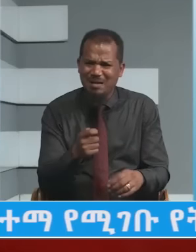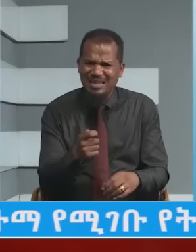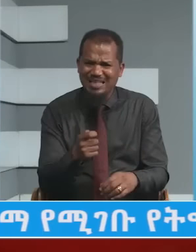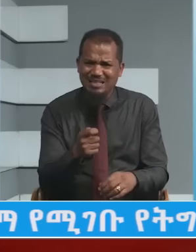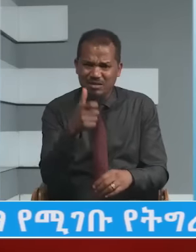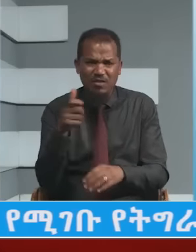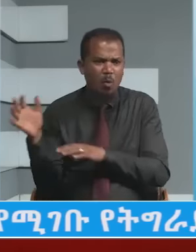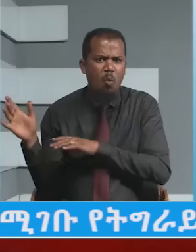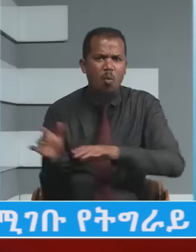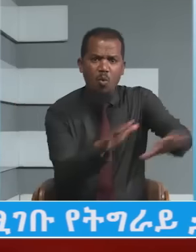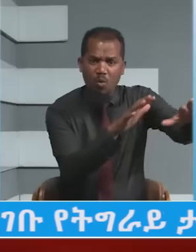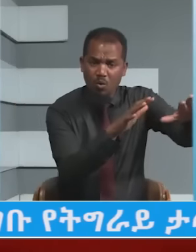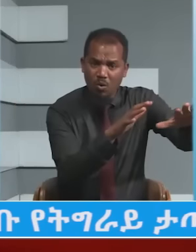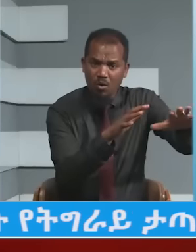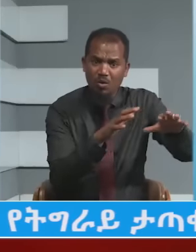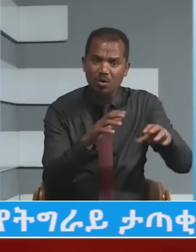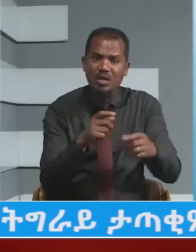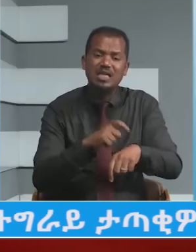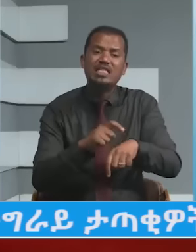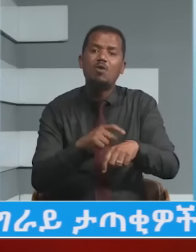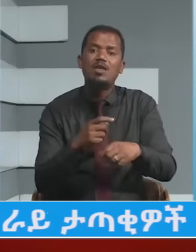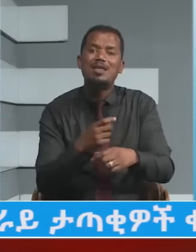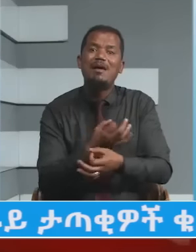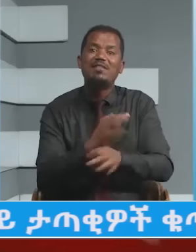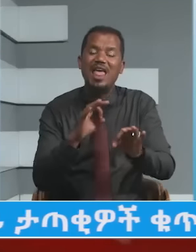በቅጽበት መጥቶ ስለነበረ ግዛው መፍተ